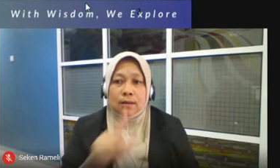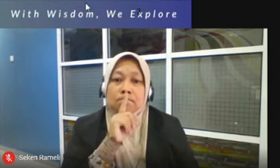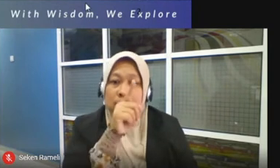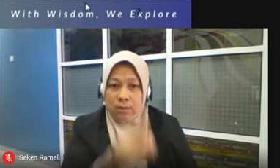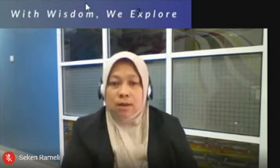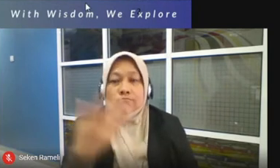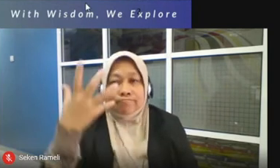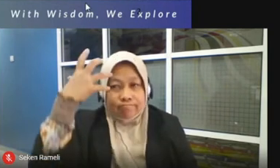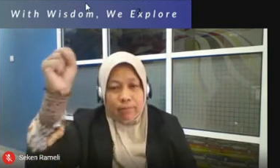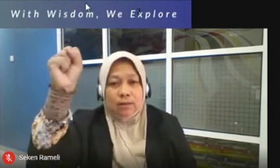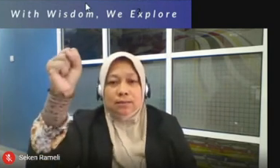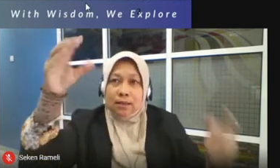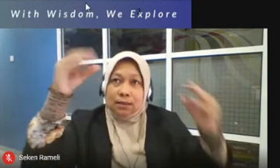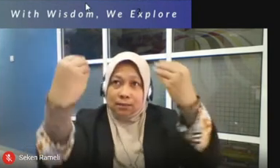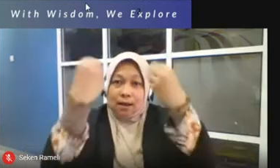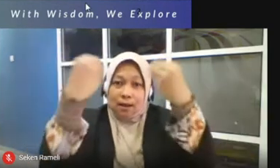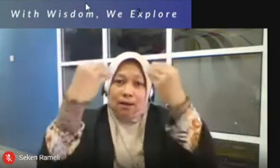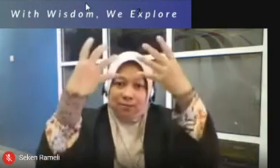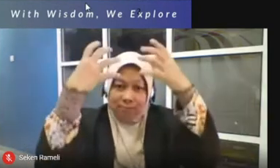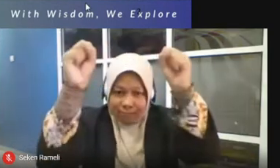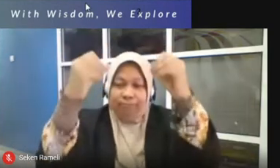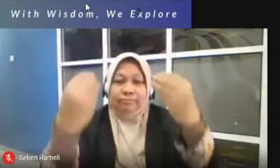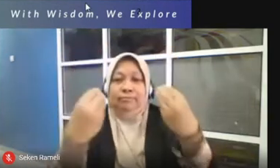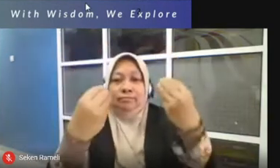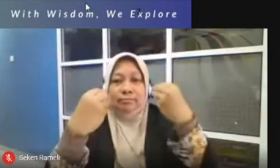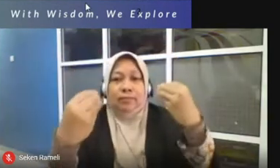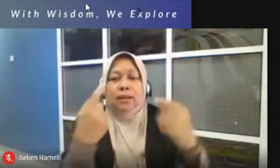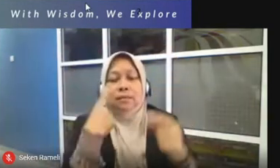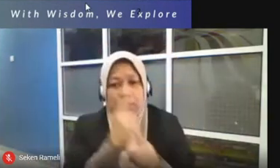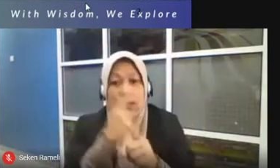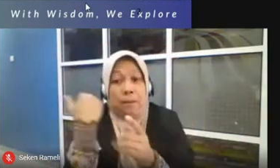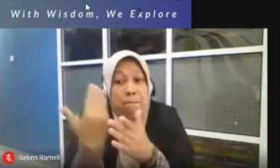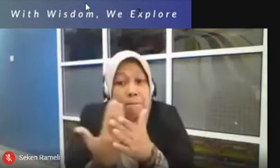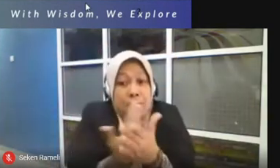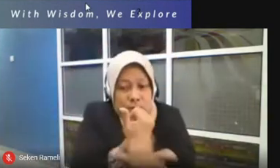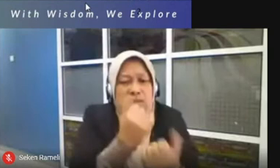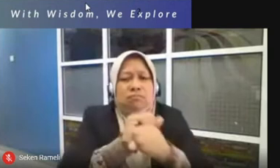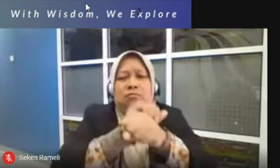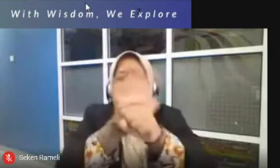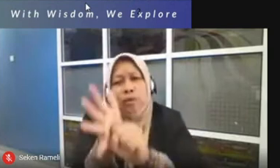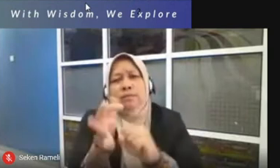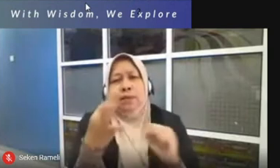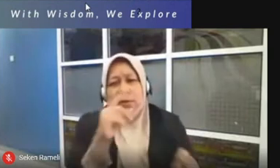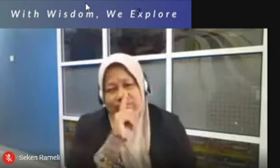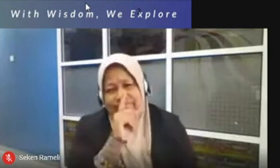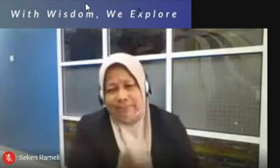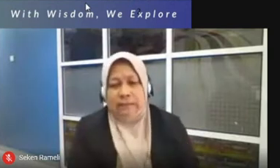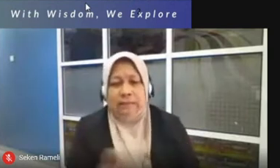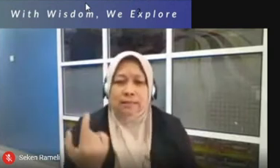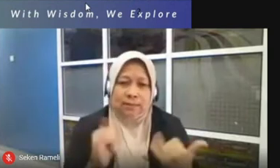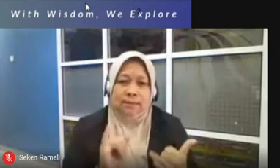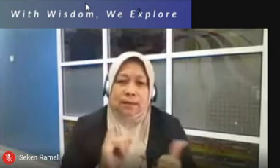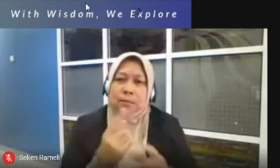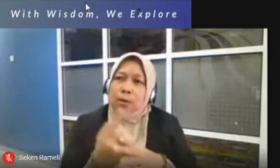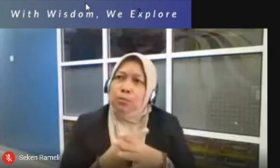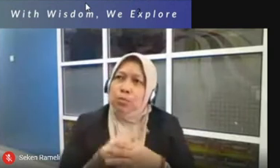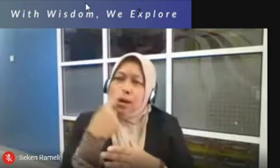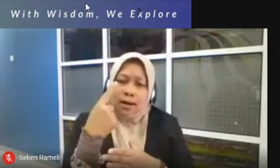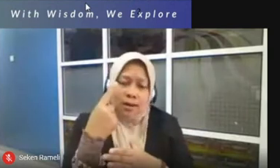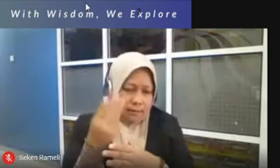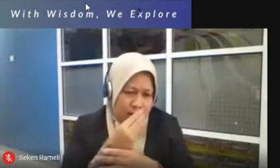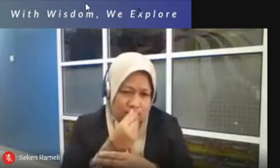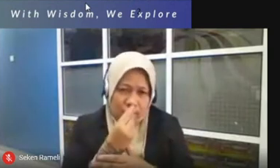sifu saya lah. Dan yang terbaru, pada dalam keadaan kita ber-COVID-19 ni, pada bulan,